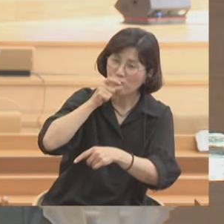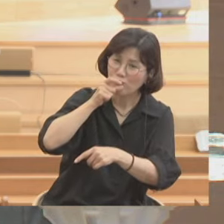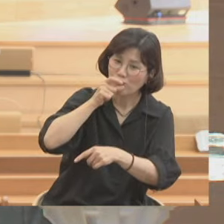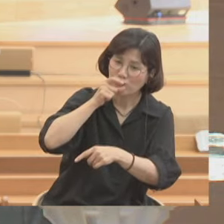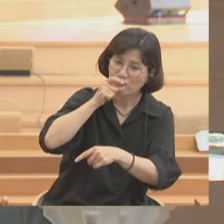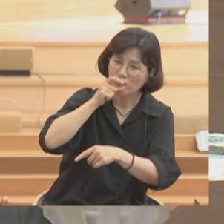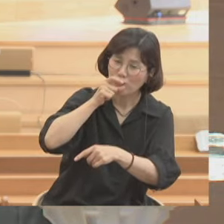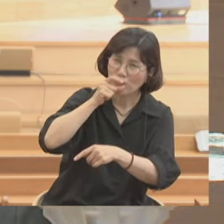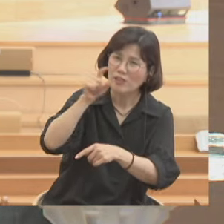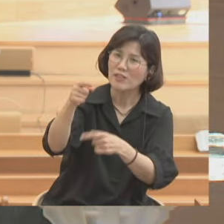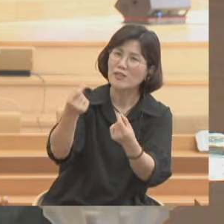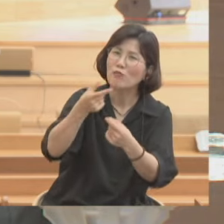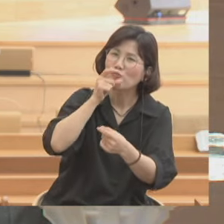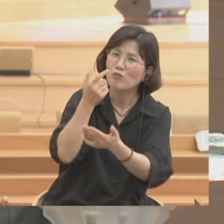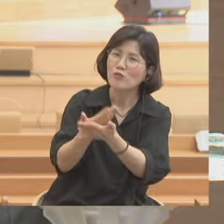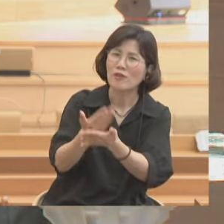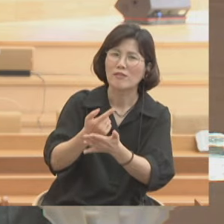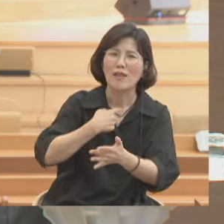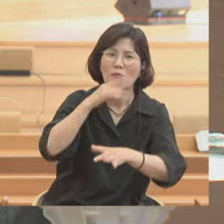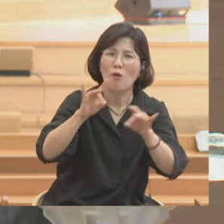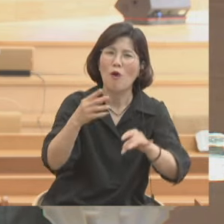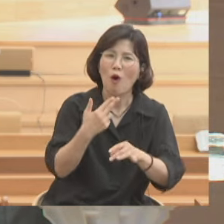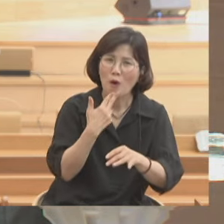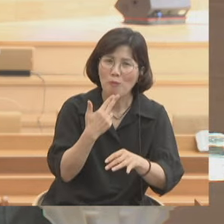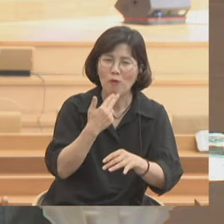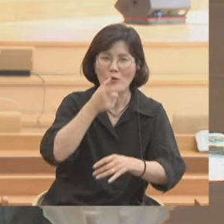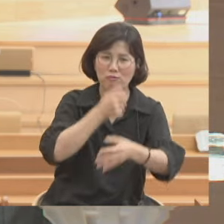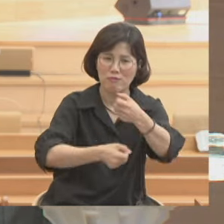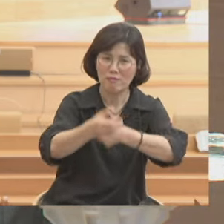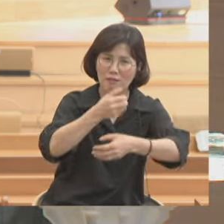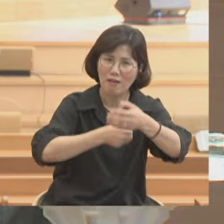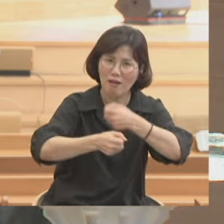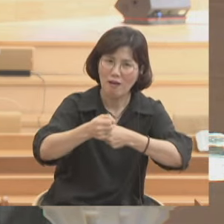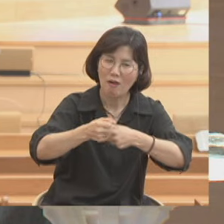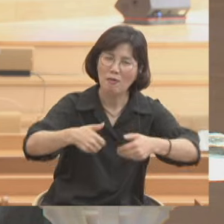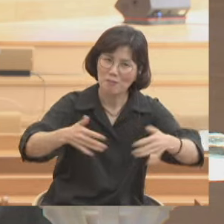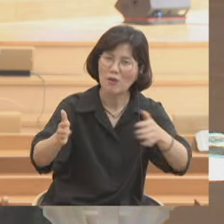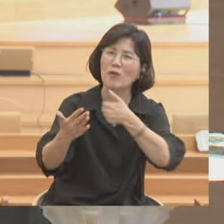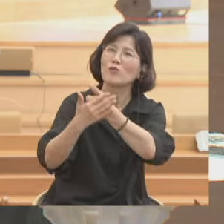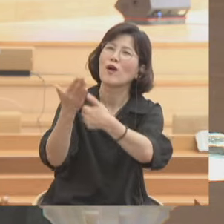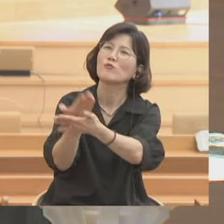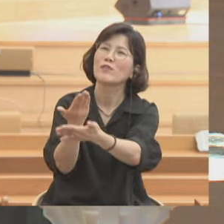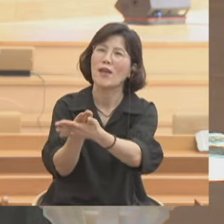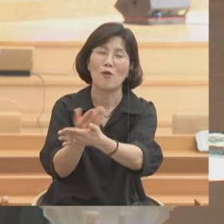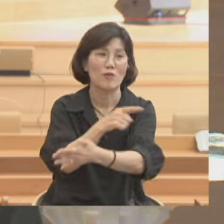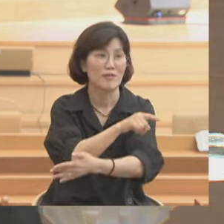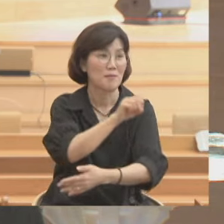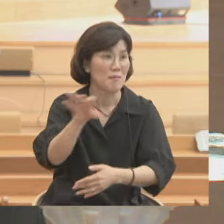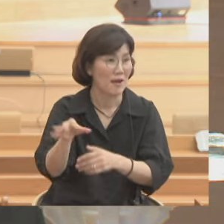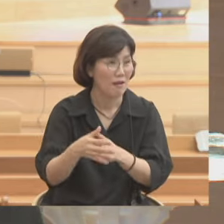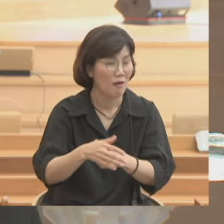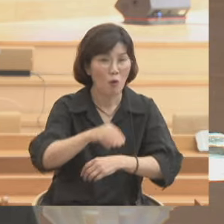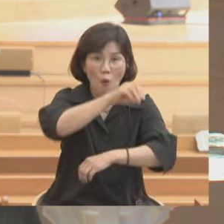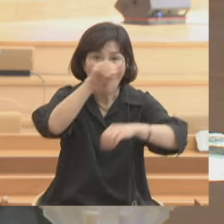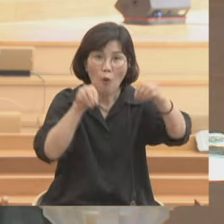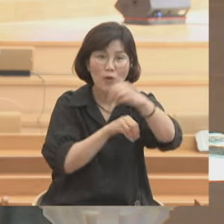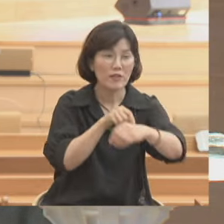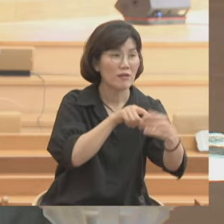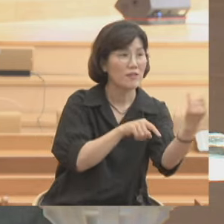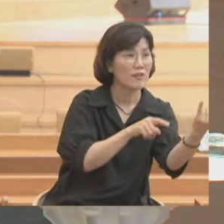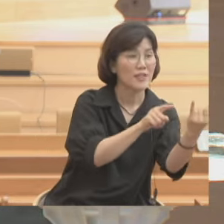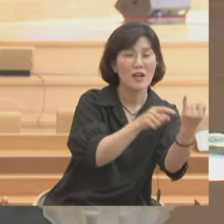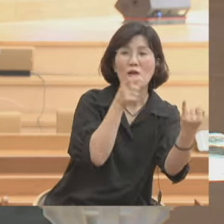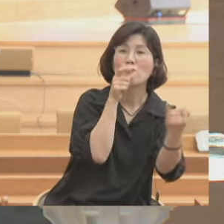주사 목마르지도 않고 또 여기 물 기르러 오지도 않게 하옵소서. 아멘. 오히려 아멘. 물을 좀